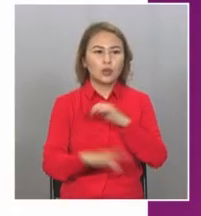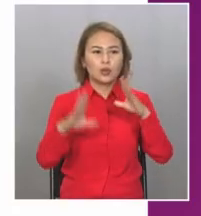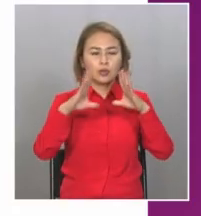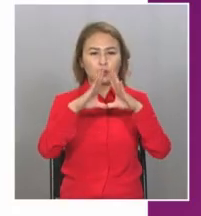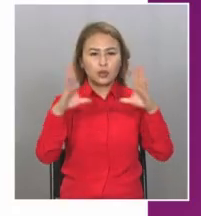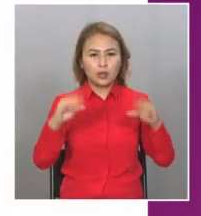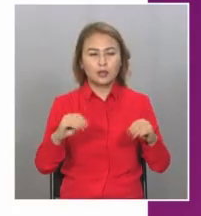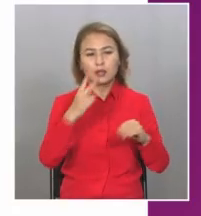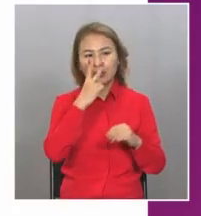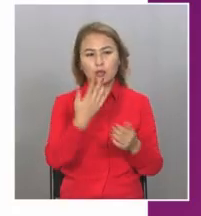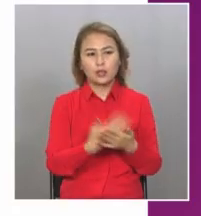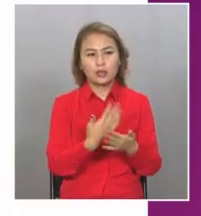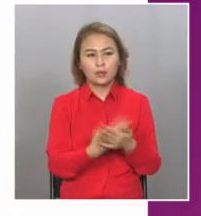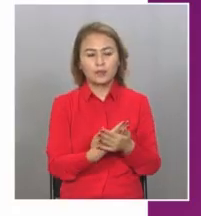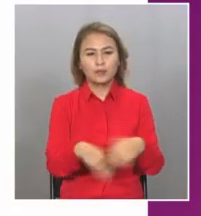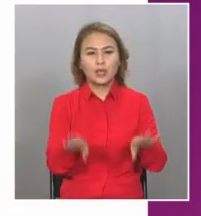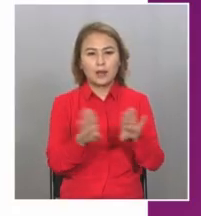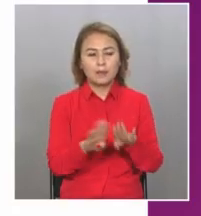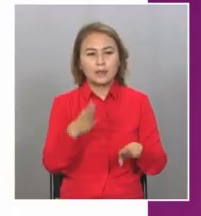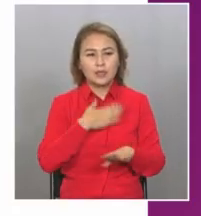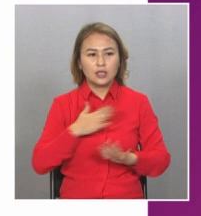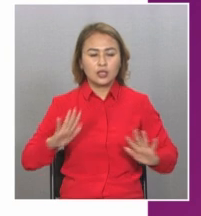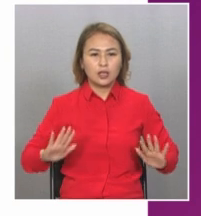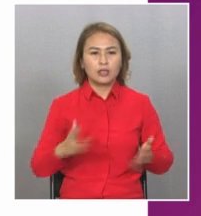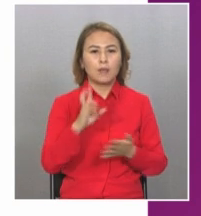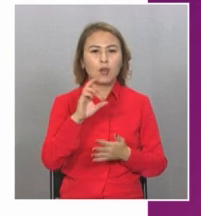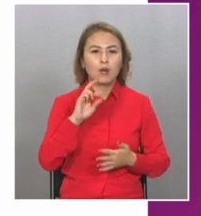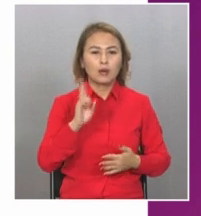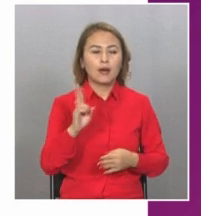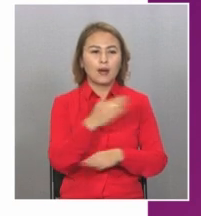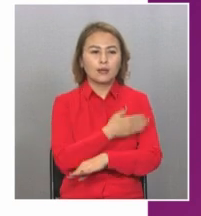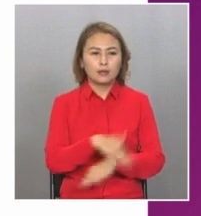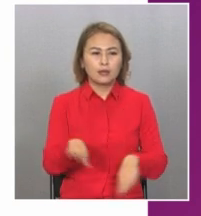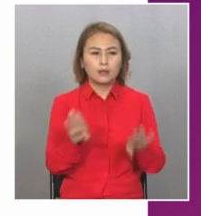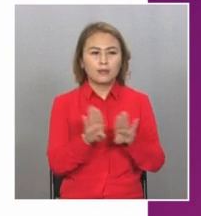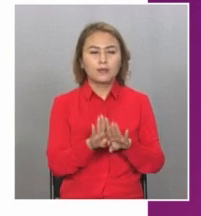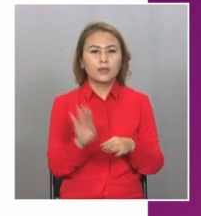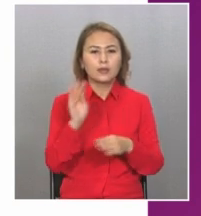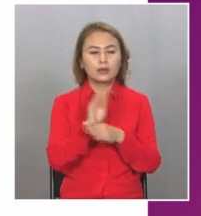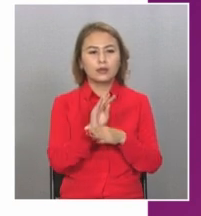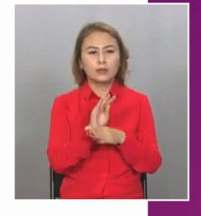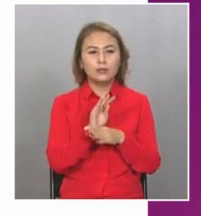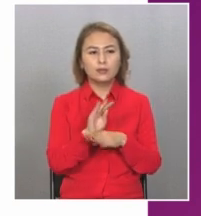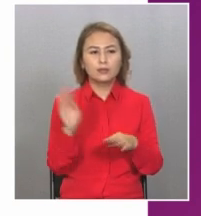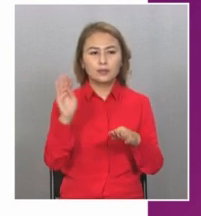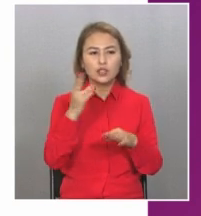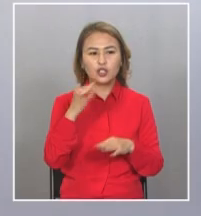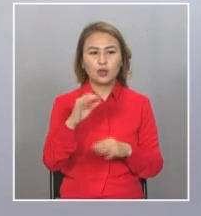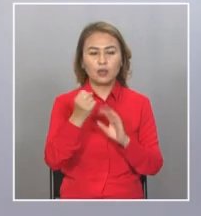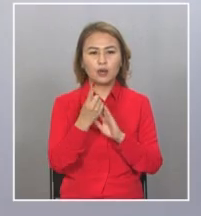адресі арқылы өрнектеледі. Біздің жағдайымыздағы блоктың адресі I2